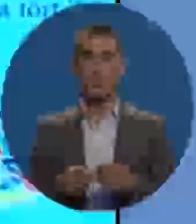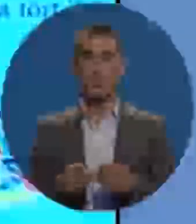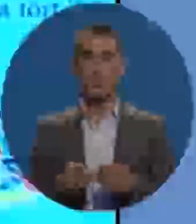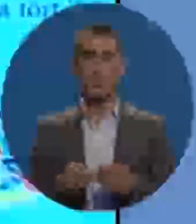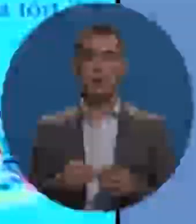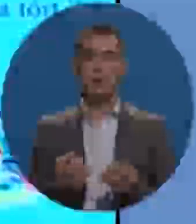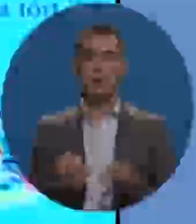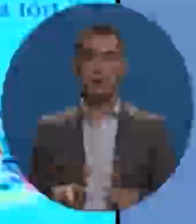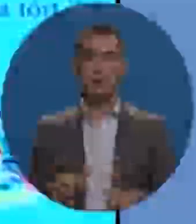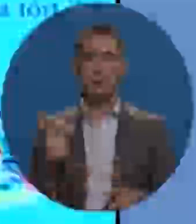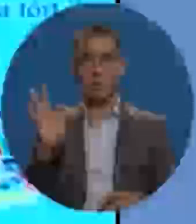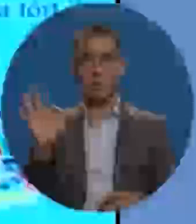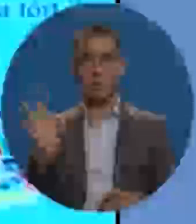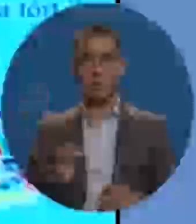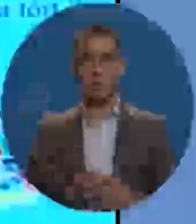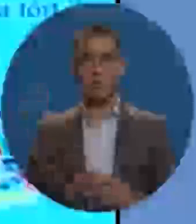қалғалары